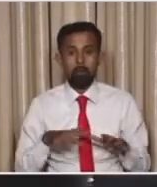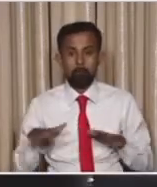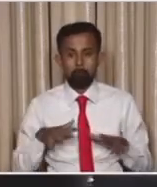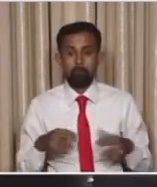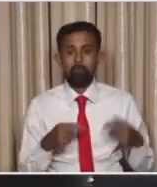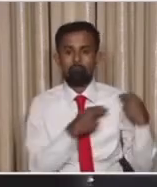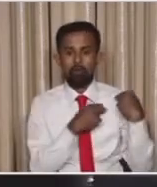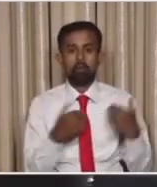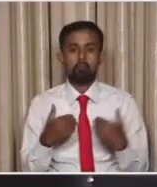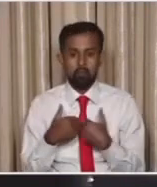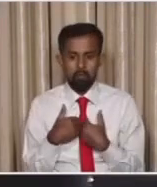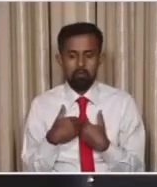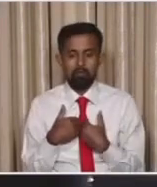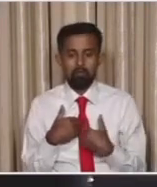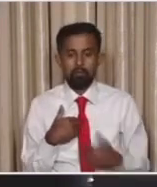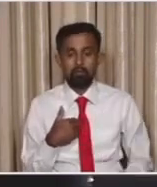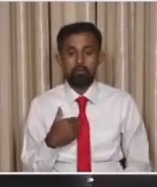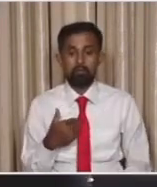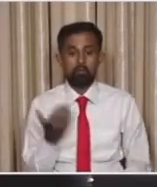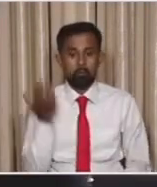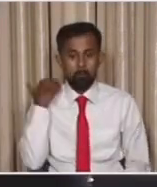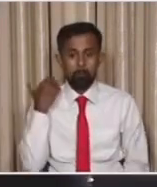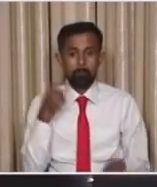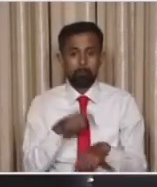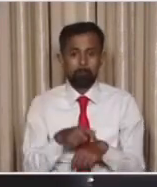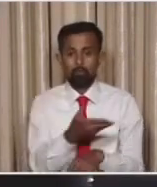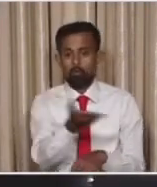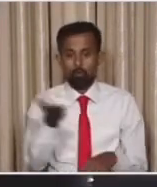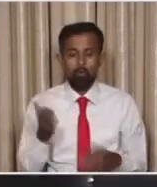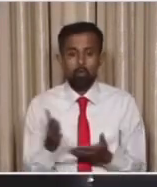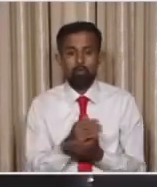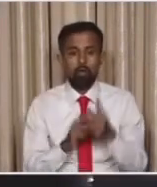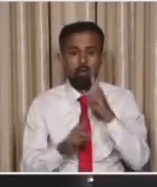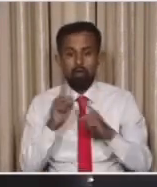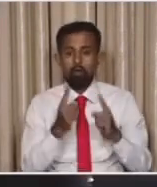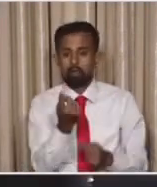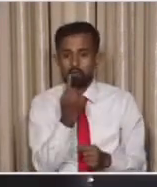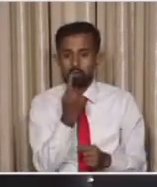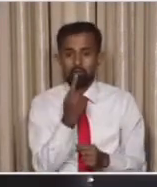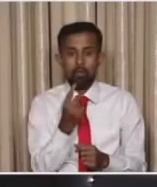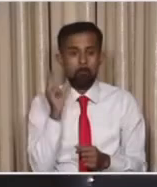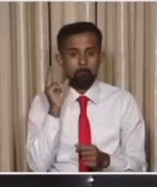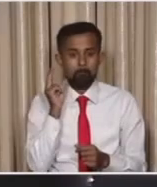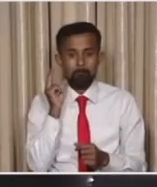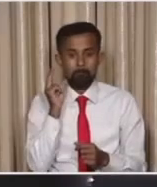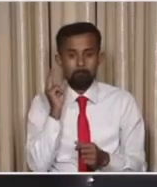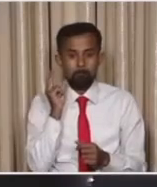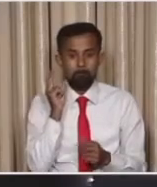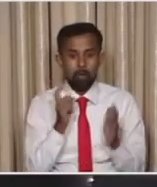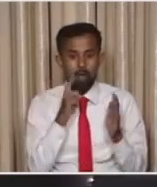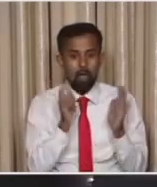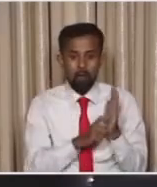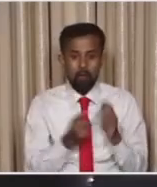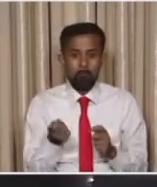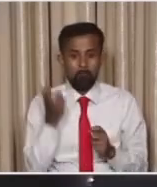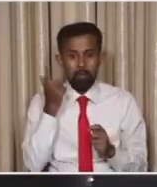භාරව ඉන්නෙත් මම. එතකොට මේ පහුගිය කාලෙම ඔබතුමියලා ඔක්කොම කතා කරලා කිව්වේ බිත්තර මිල වැඩි ඇමතුමා මොකද